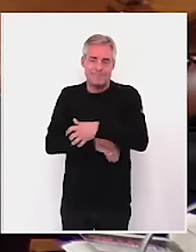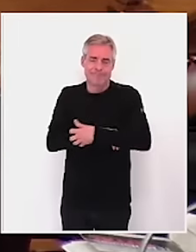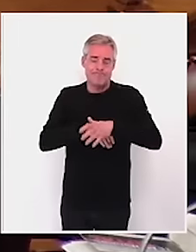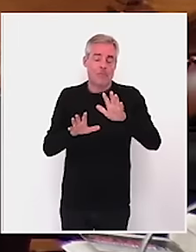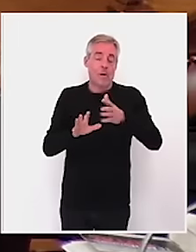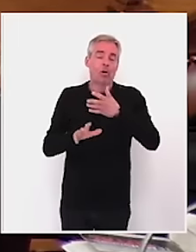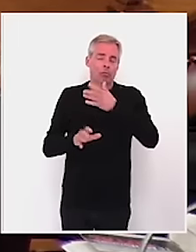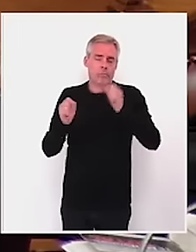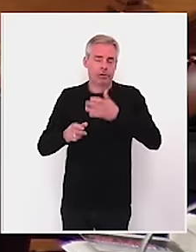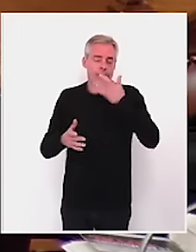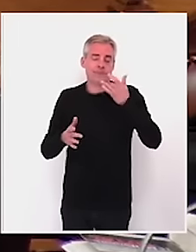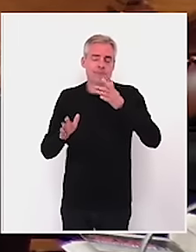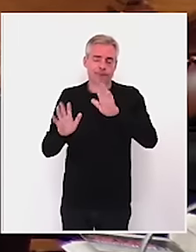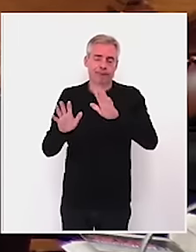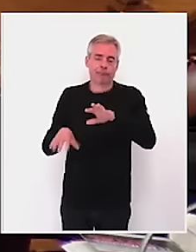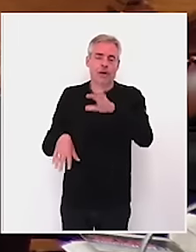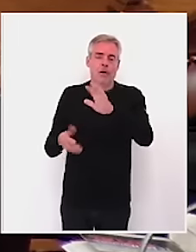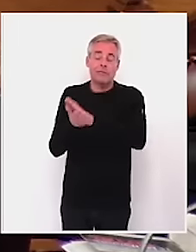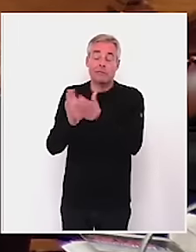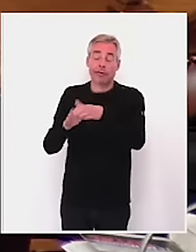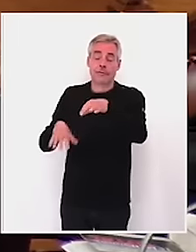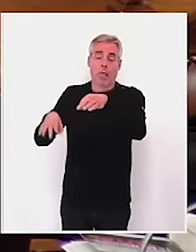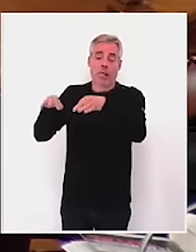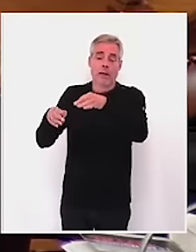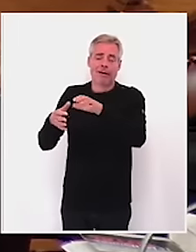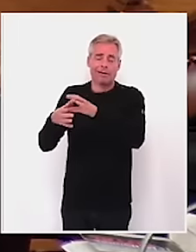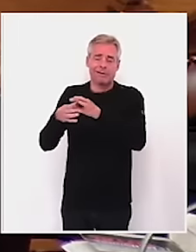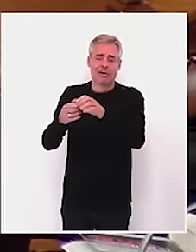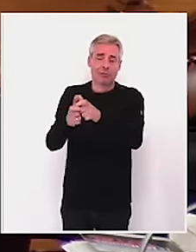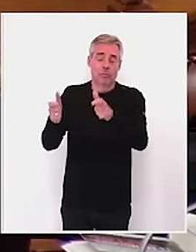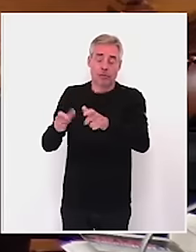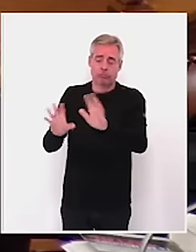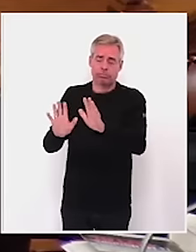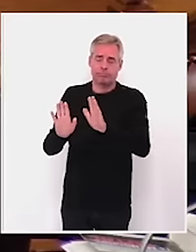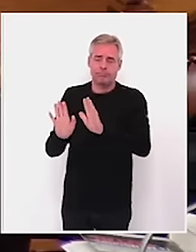main finalement à une association avec des liens d'entreprise. Enfin, voilà, on ne partage pas tout ça.